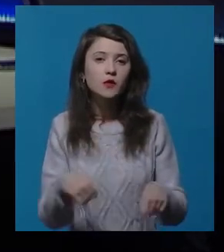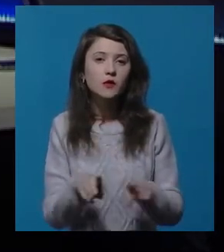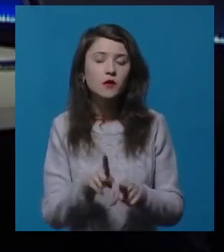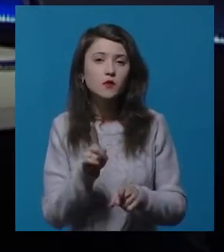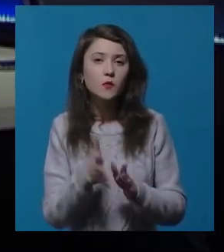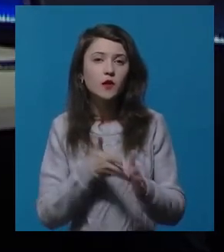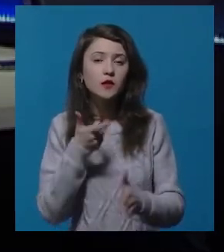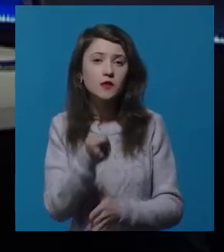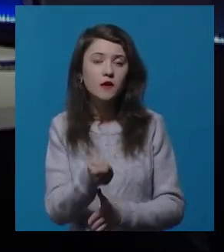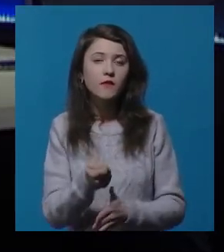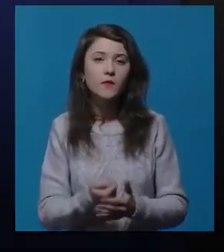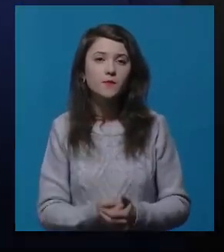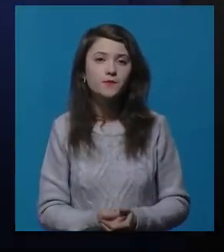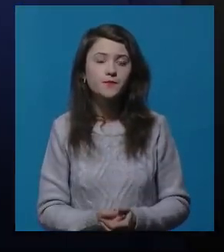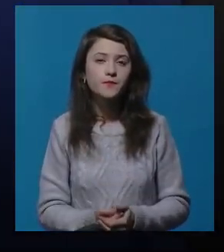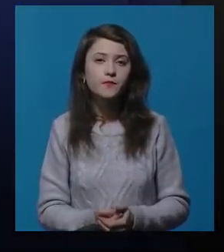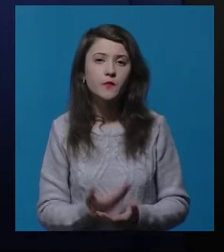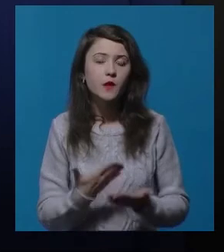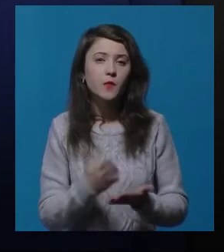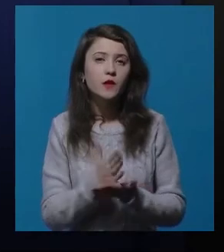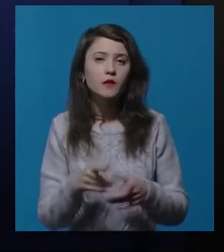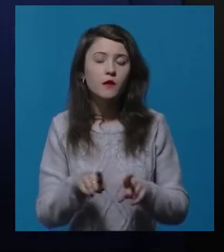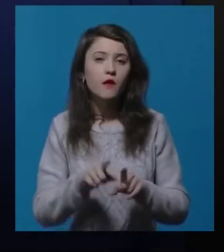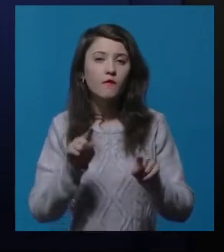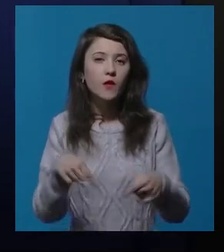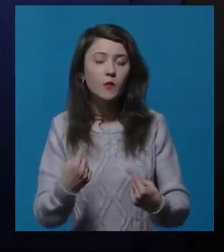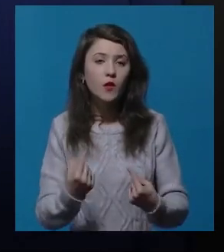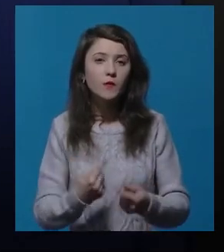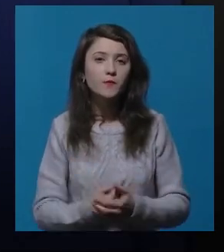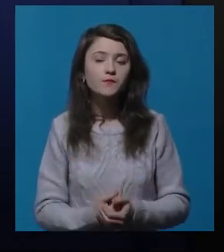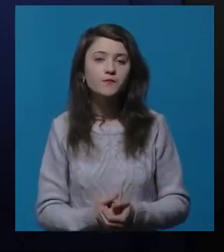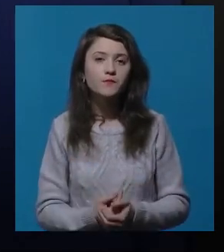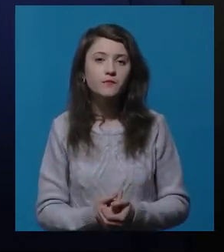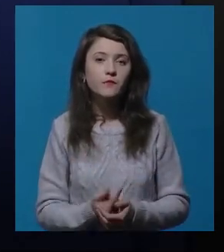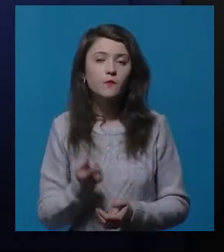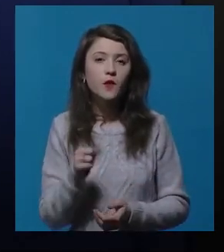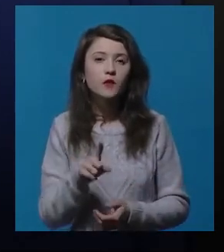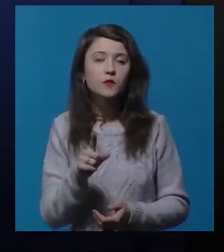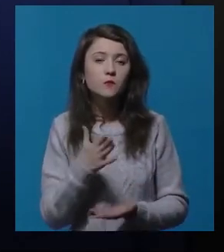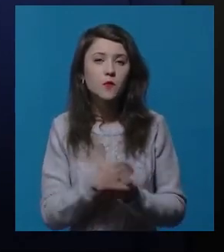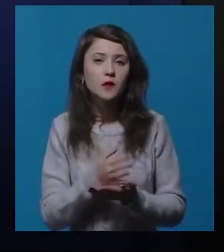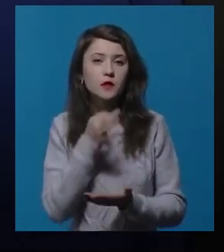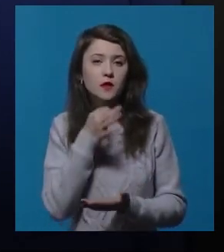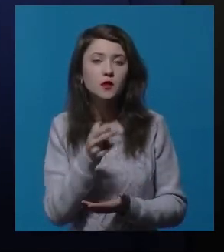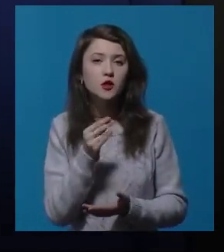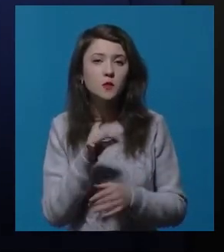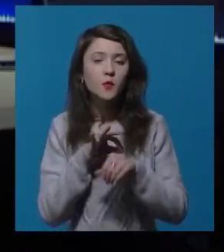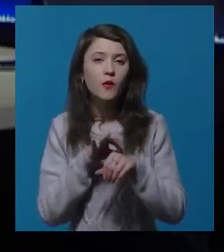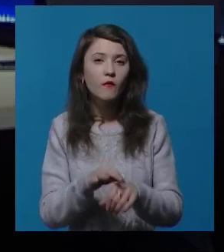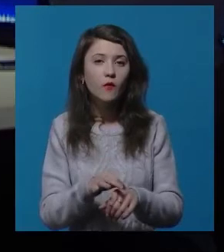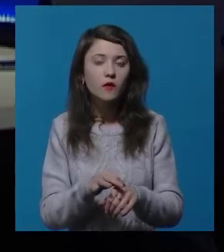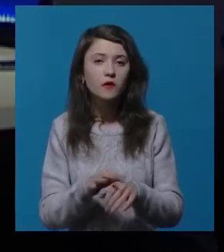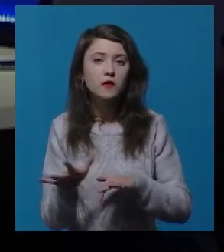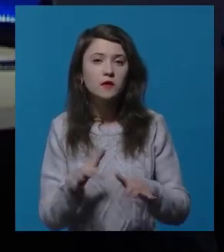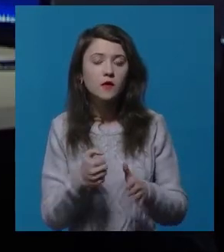позовної заяви, наприклад, є така вимога в цивільному процесуальному кодексі про те, що маєш зазначити, чи проводились заходи до судового